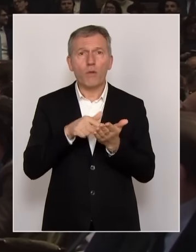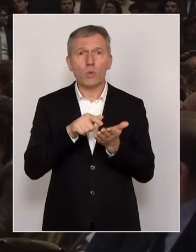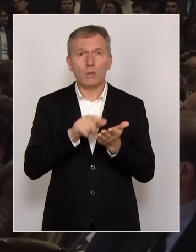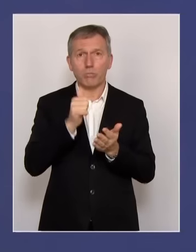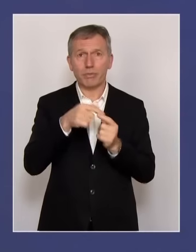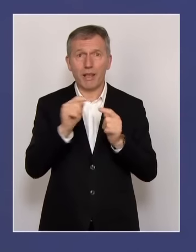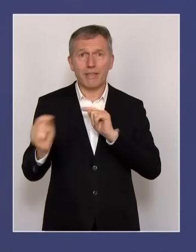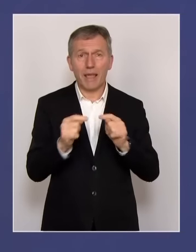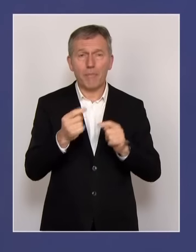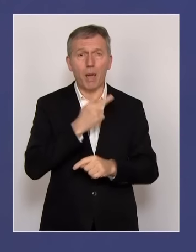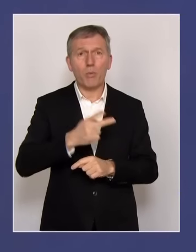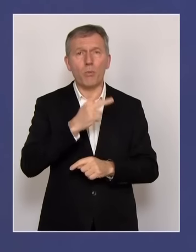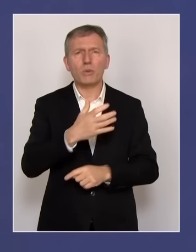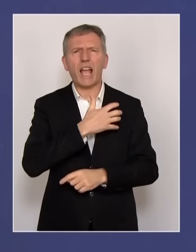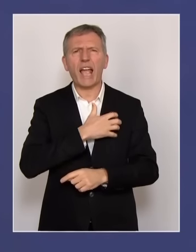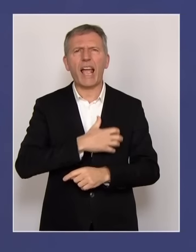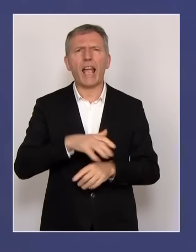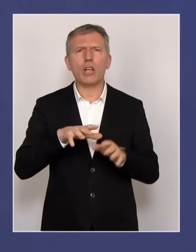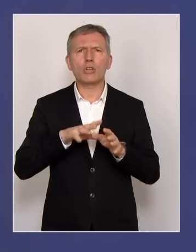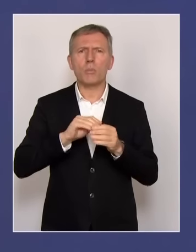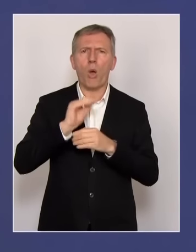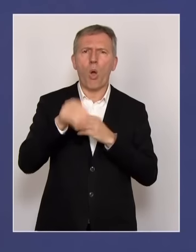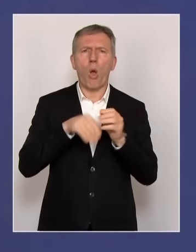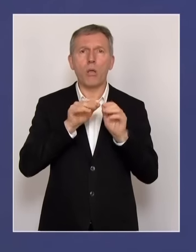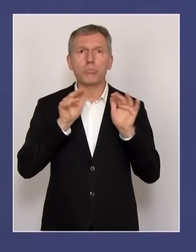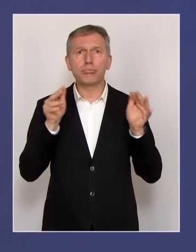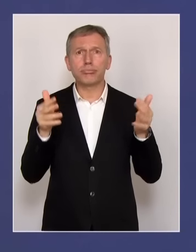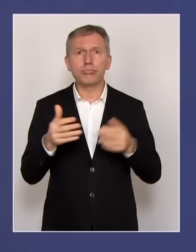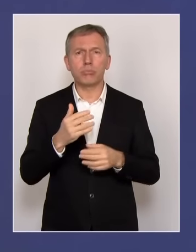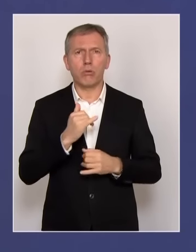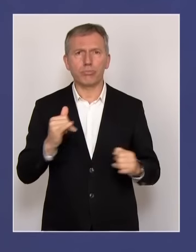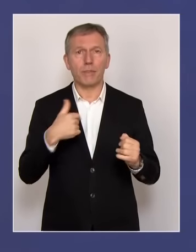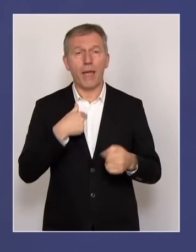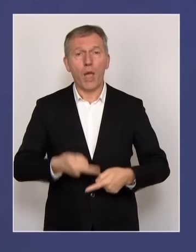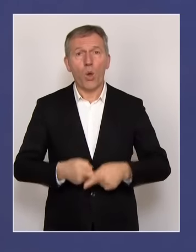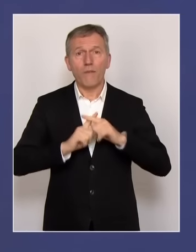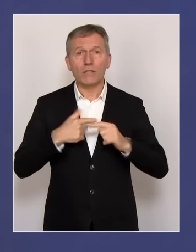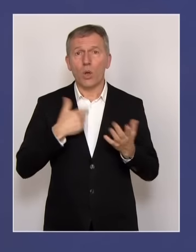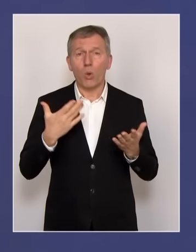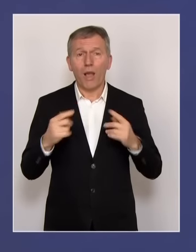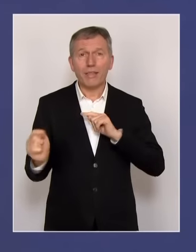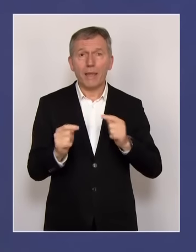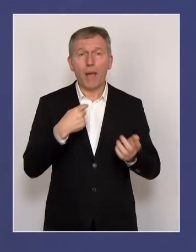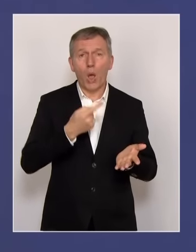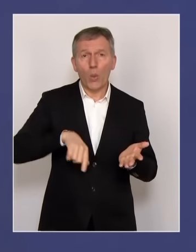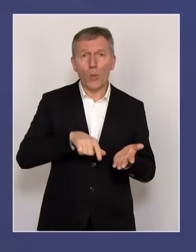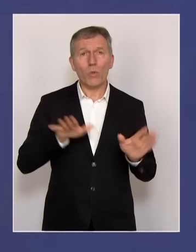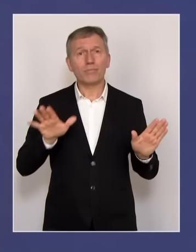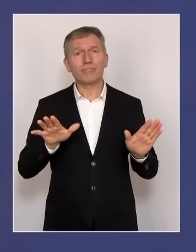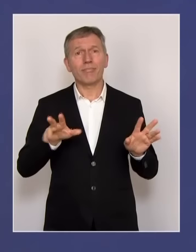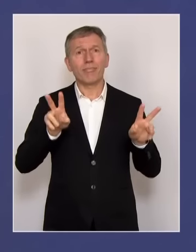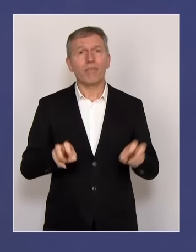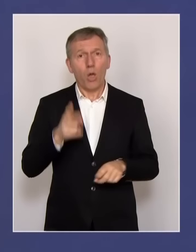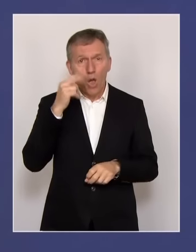'est un bon débat quand on voit l'accumulation des richesses dans la mondialisation que nous vivons mais ma conviction c'est que ça n'est pas un débat que nous devons porter à l'échelle européenne